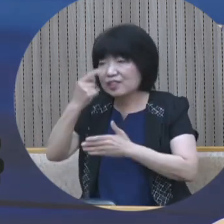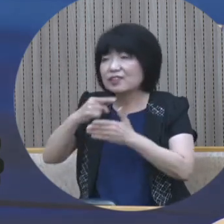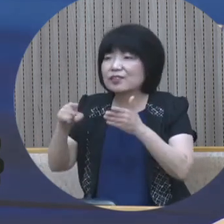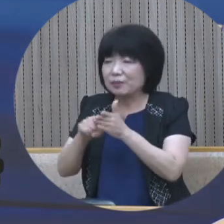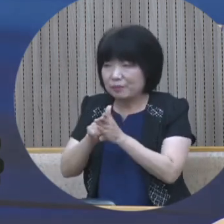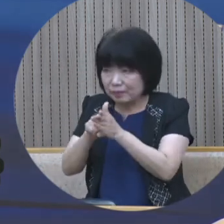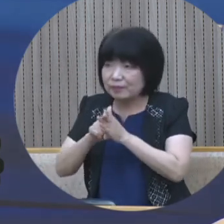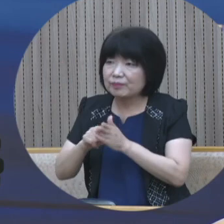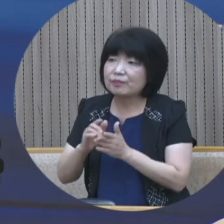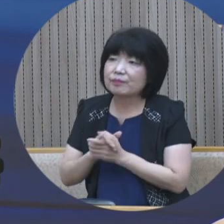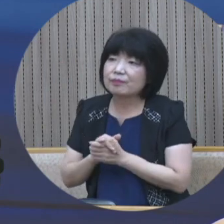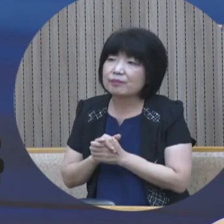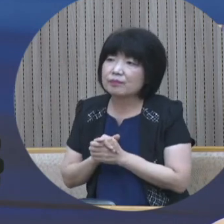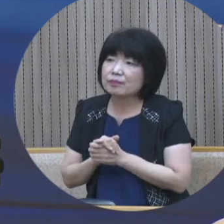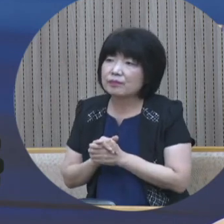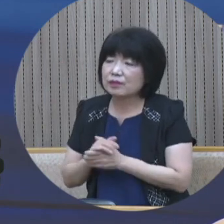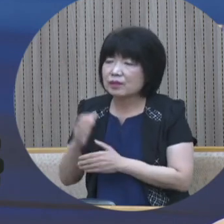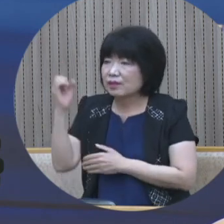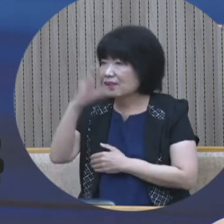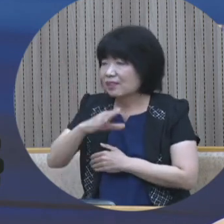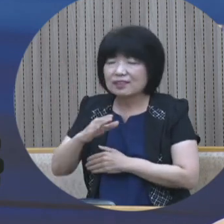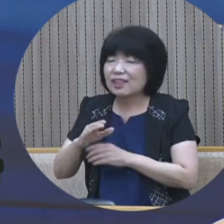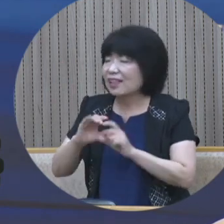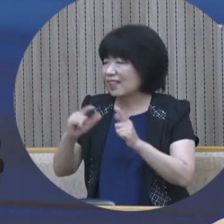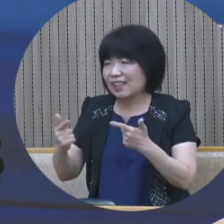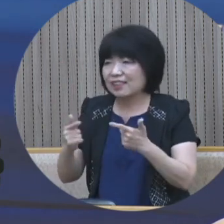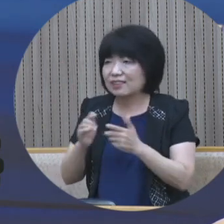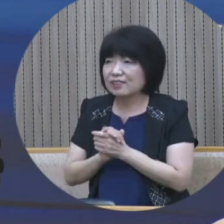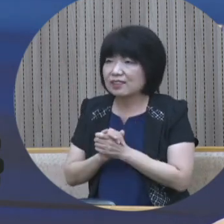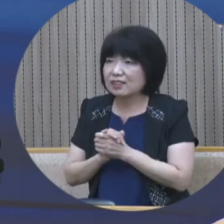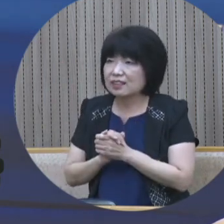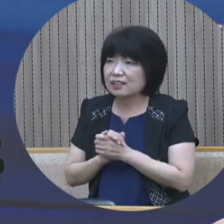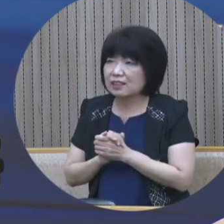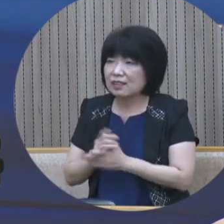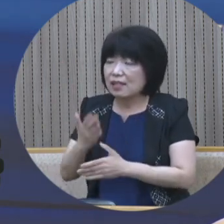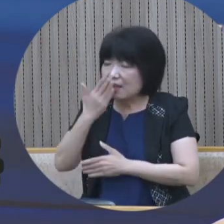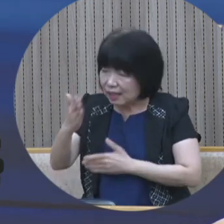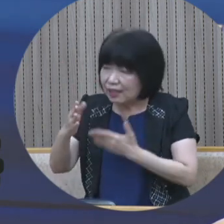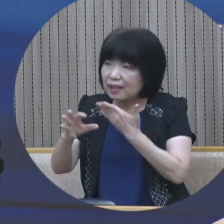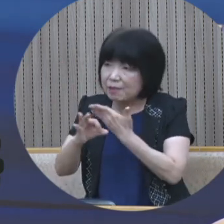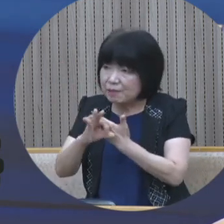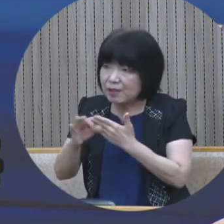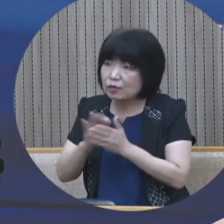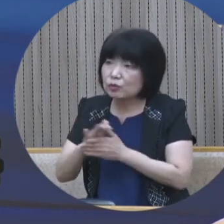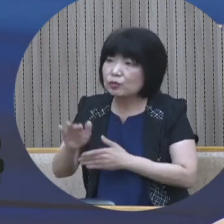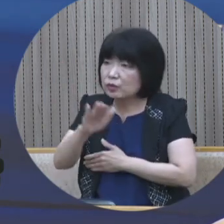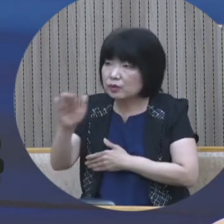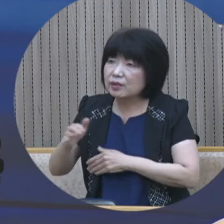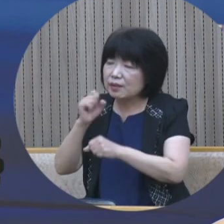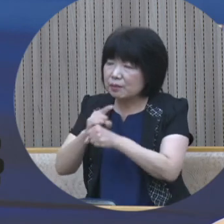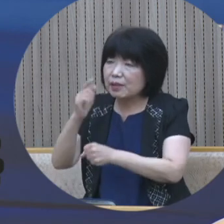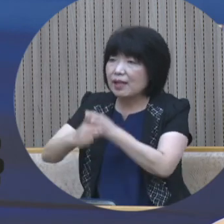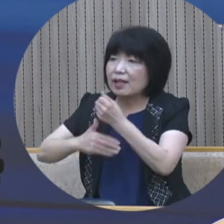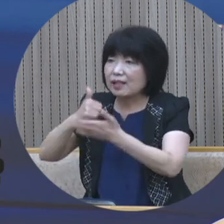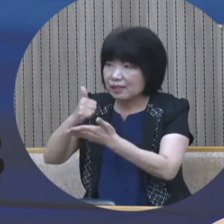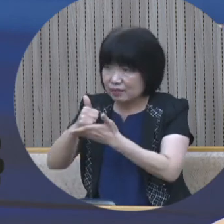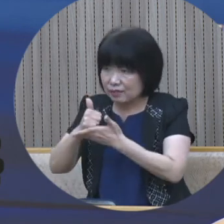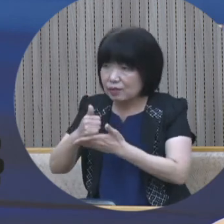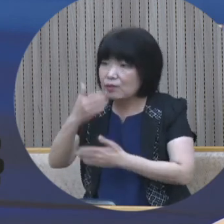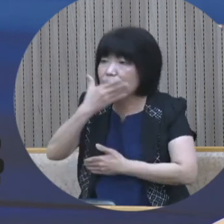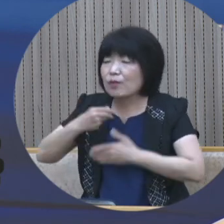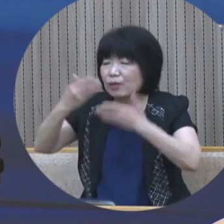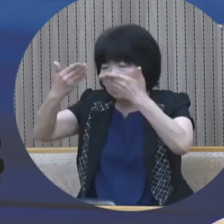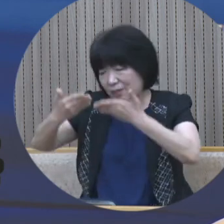믿습니다. 그냥 줄 수 있는 게 아니에요. 그리고 그 일이 가능하다면 우리는 이미 하나님에게 복을